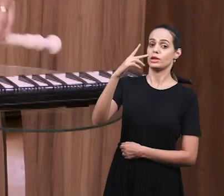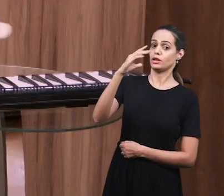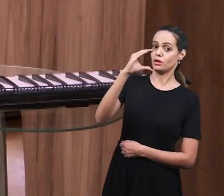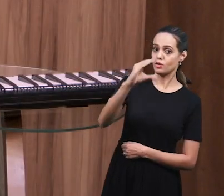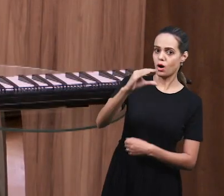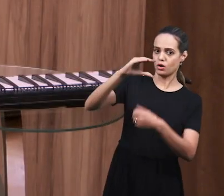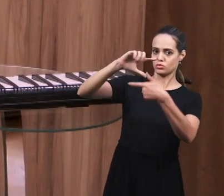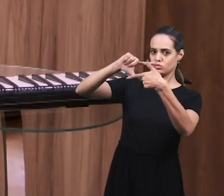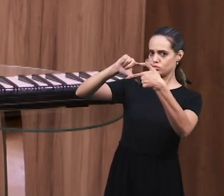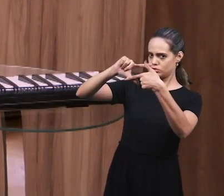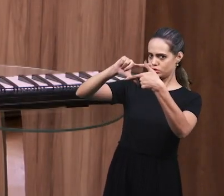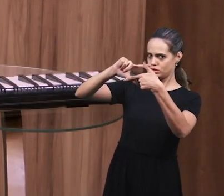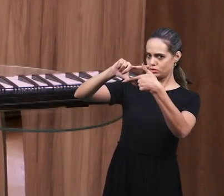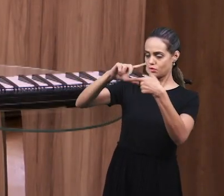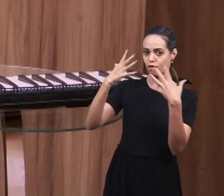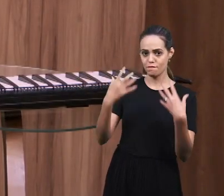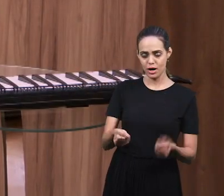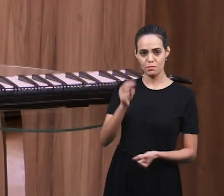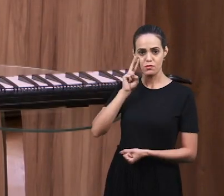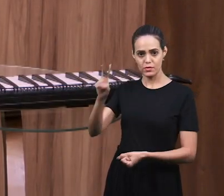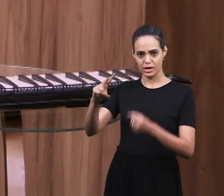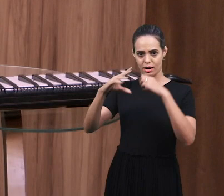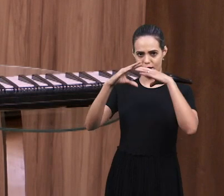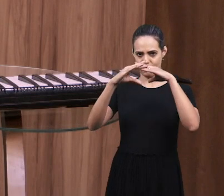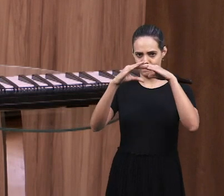2 jazz. Nous allons voir la flûte.